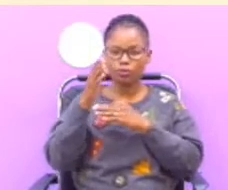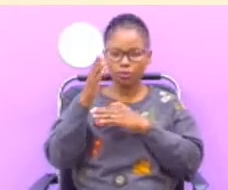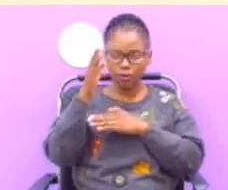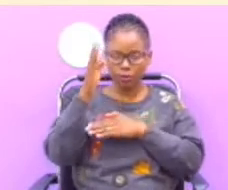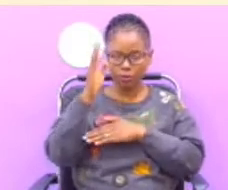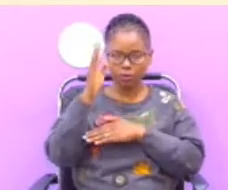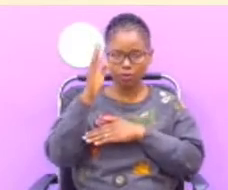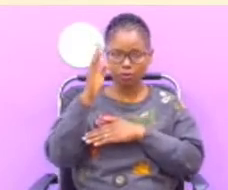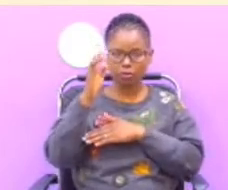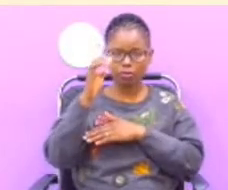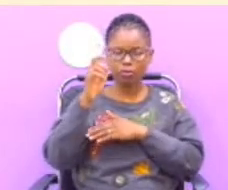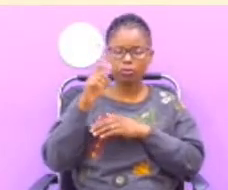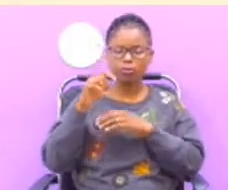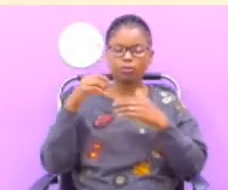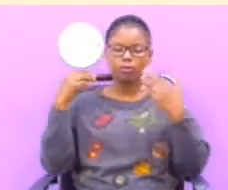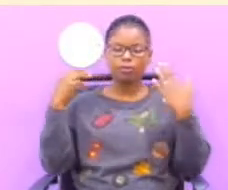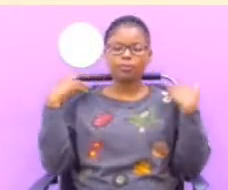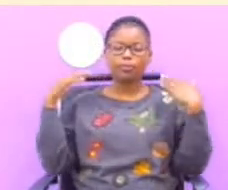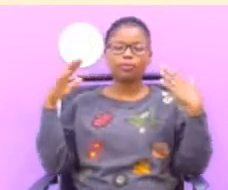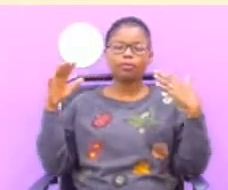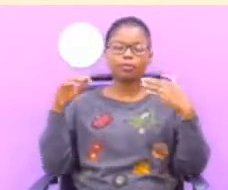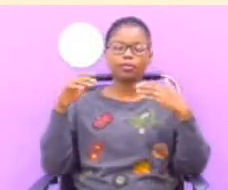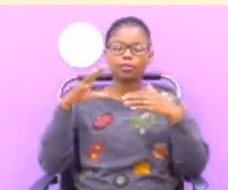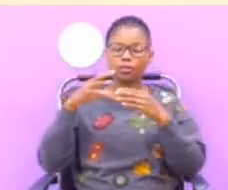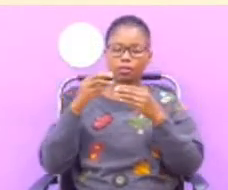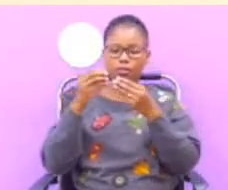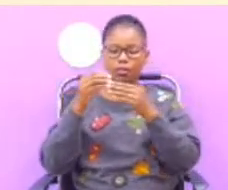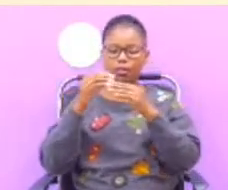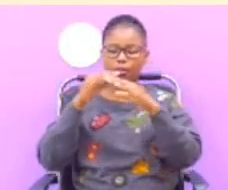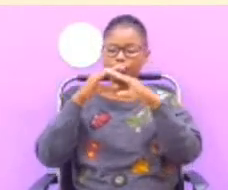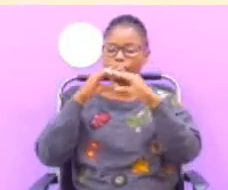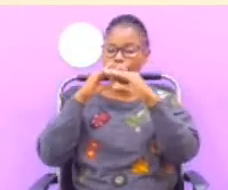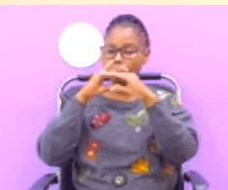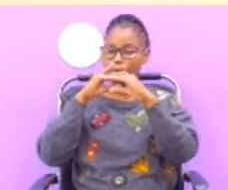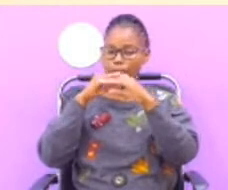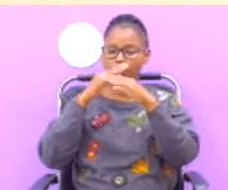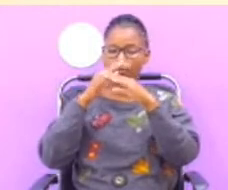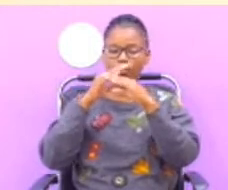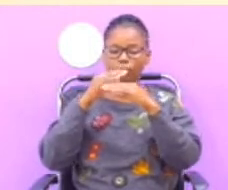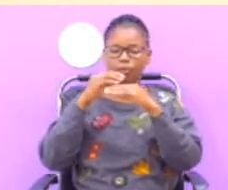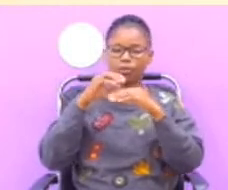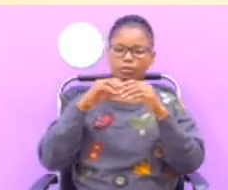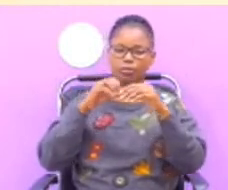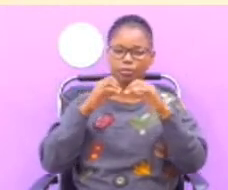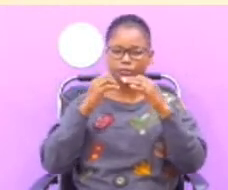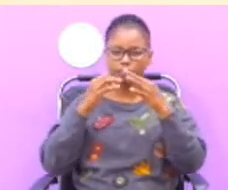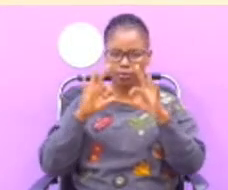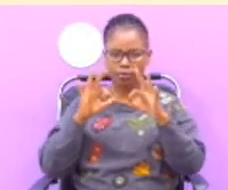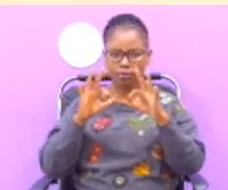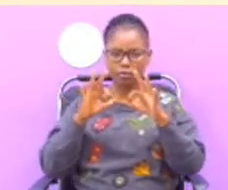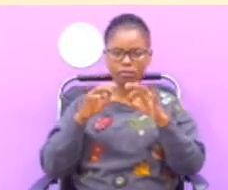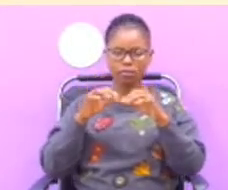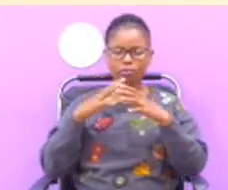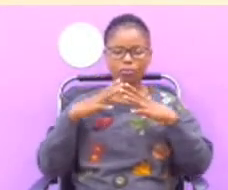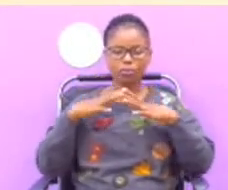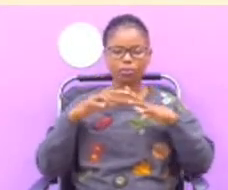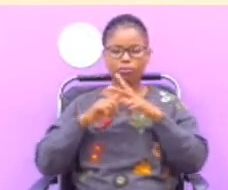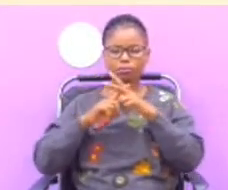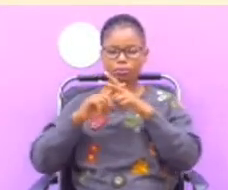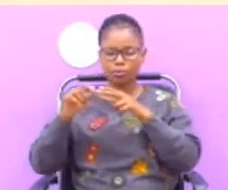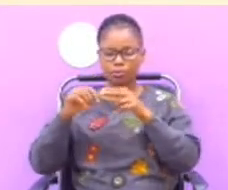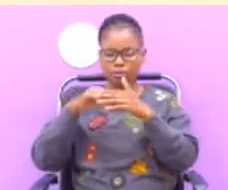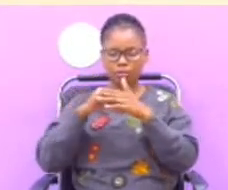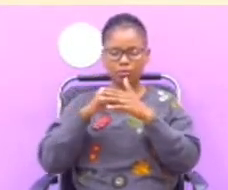mũraika wa kũgambia coro anengerwo coro agambie itũũra rĩrĩerekera andũ acio na mangĩkageria kũũrĩra kwa